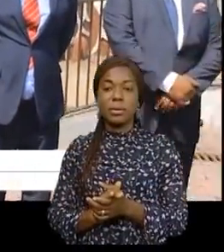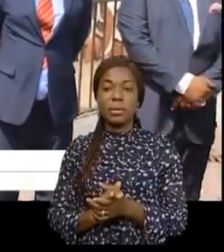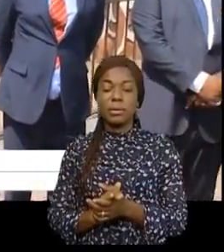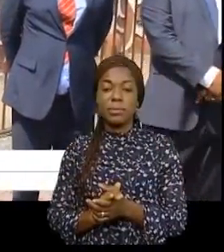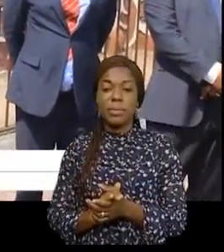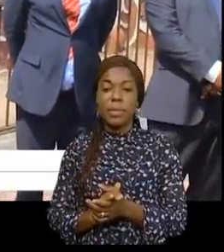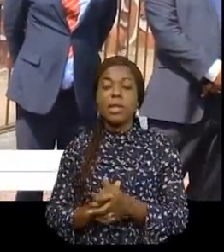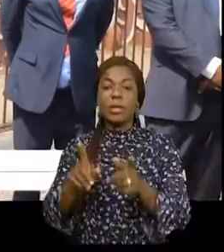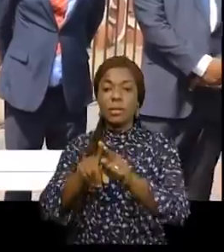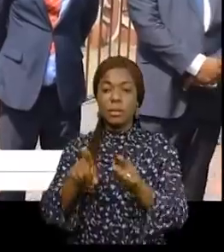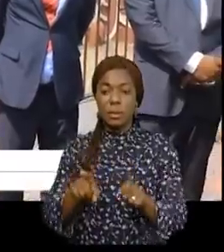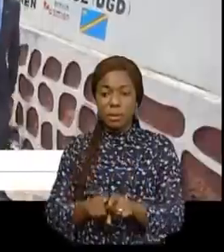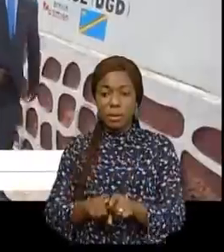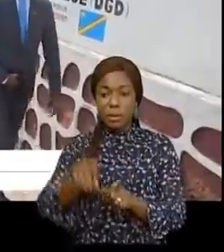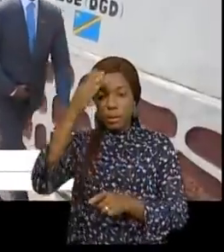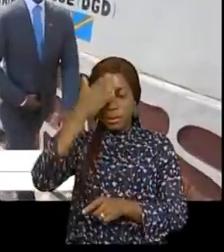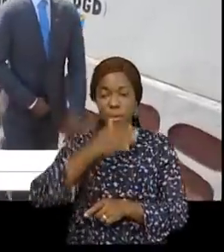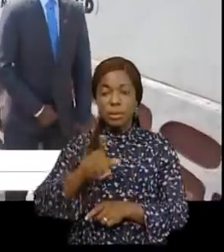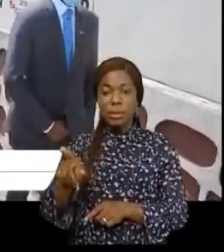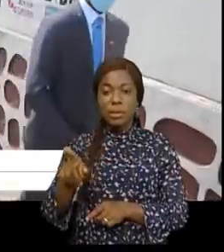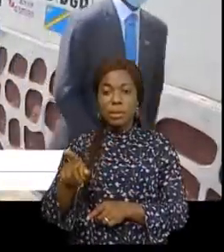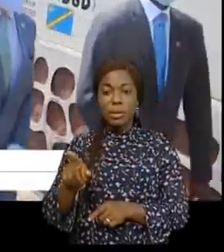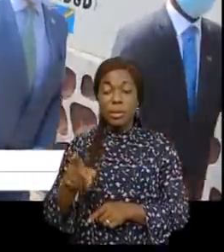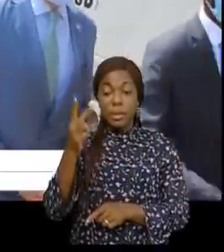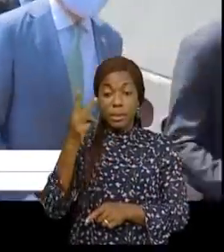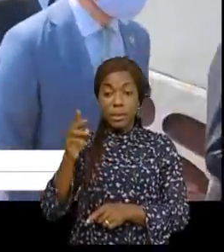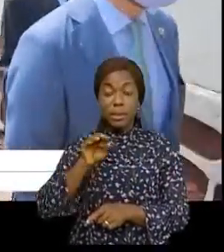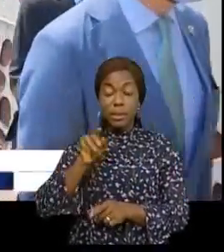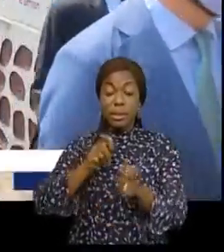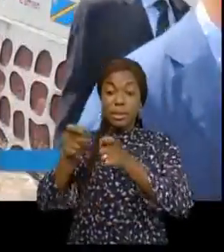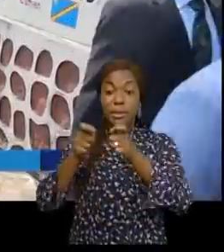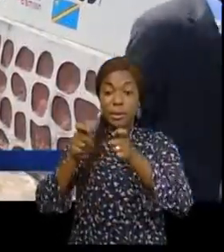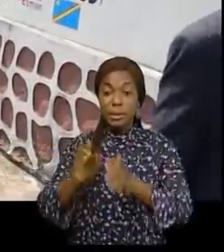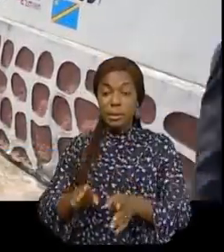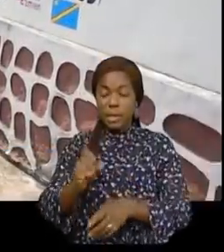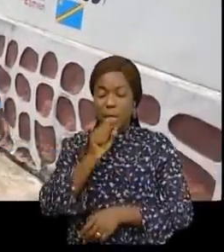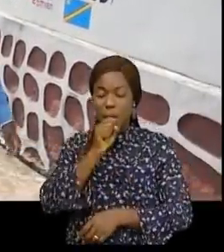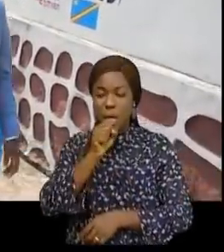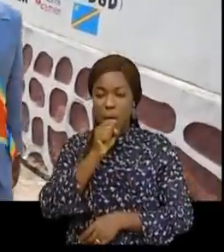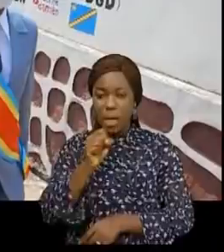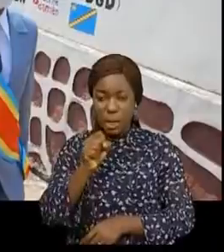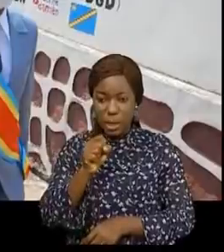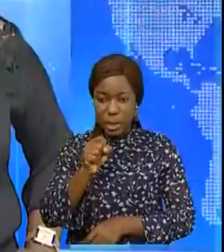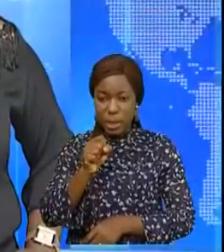médecin directeur de cet hôpital et de deux directeurs du programme de la tuberculose et de la lèpre.